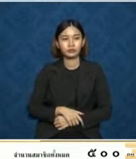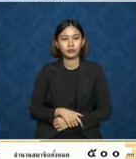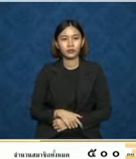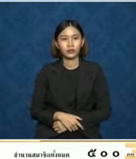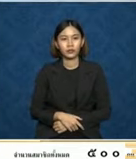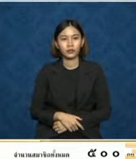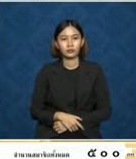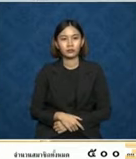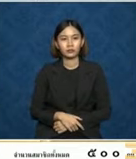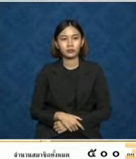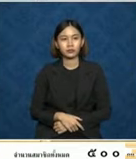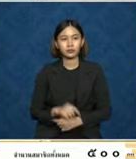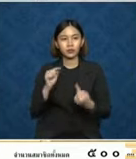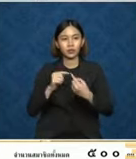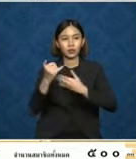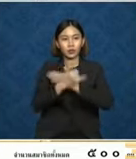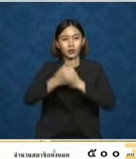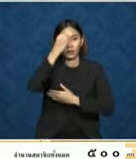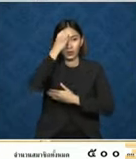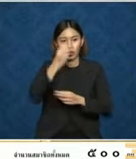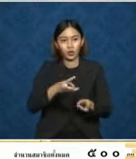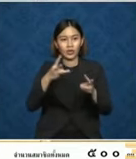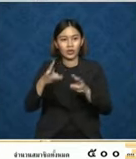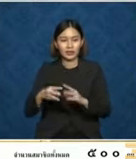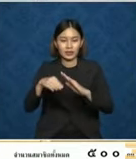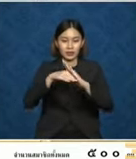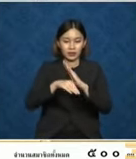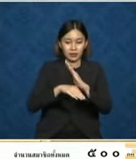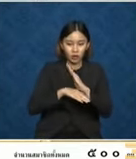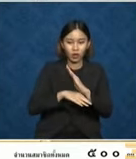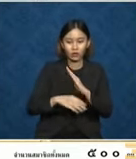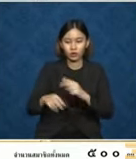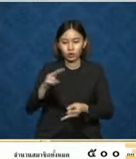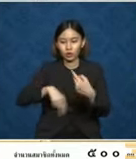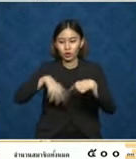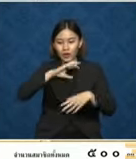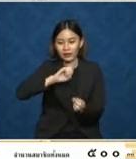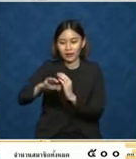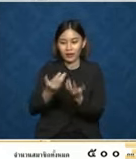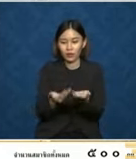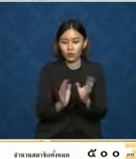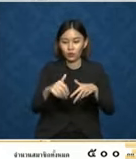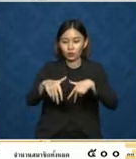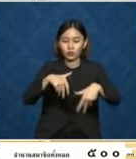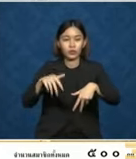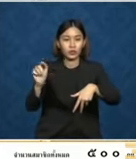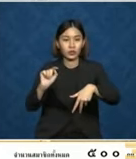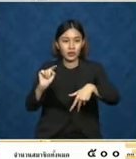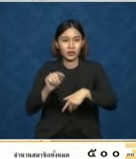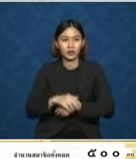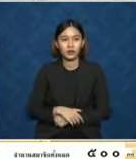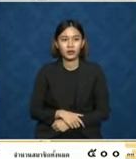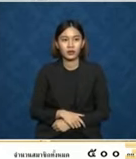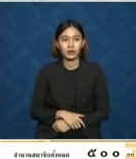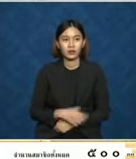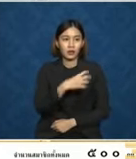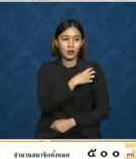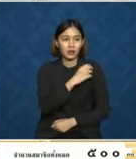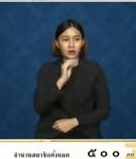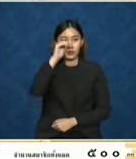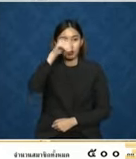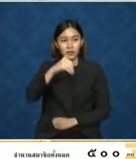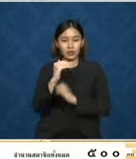ครับต่อนะประเทศญี่ปุ่นถึงรูปแบบหรือวิธีการกำจัดขยะทั้งในครัวเรือนและชุมชนดังนี้นะครับเทศบาลนะ